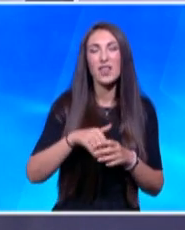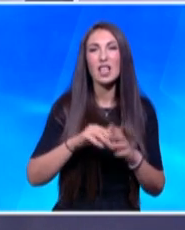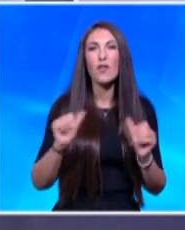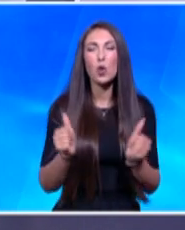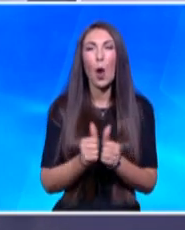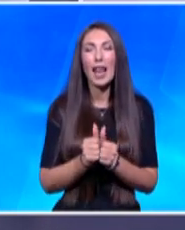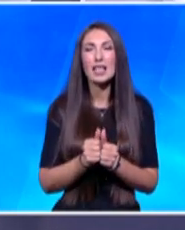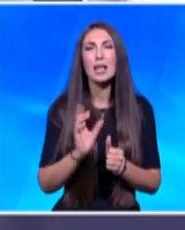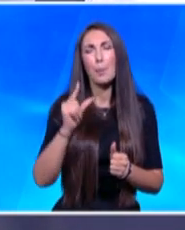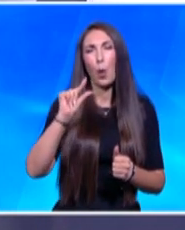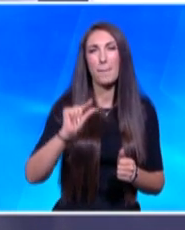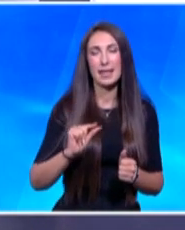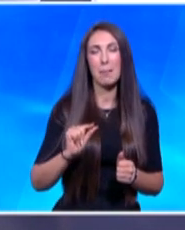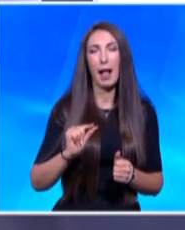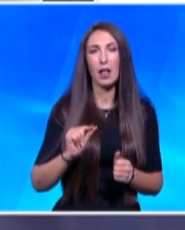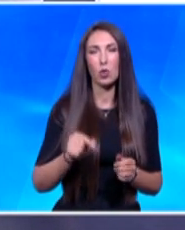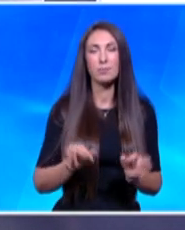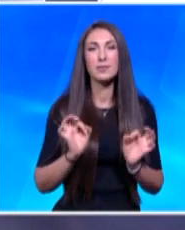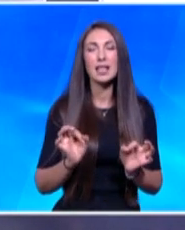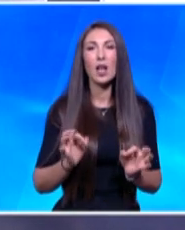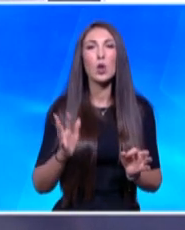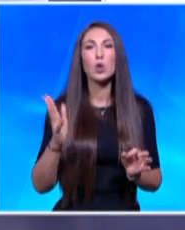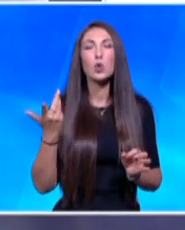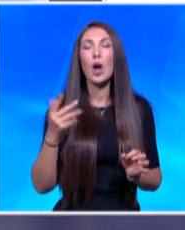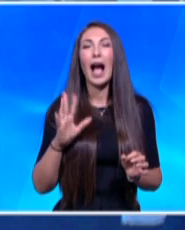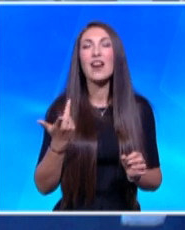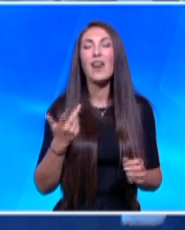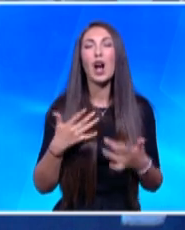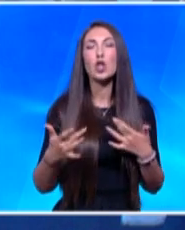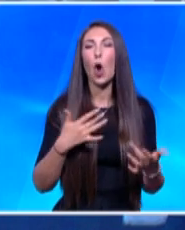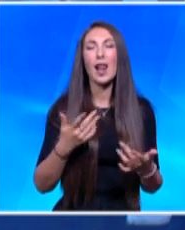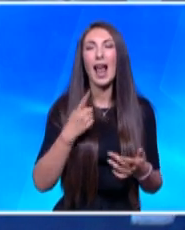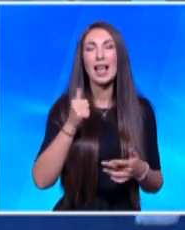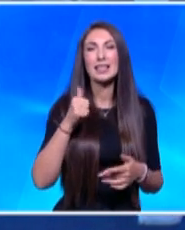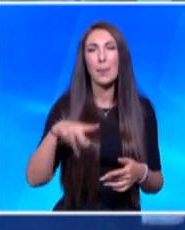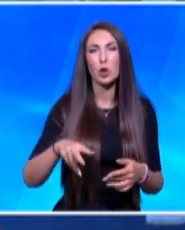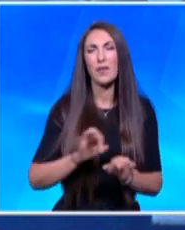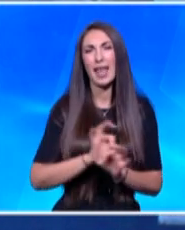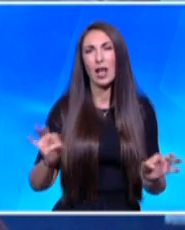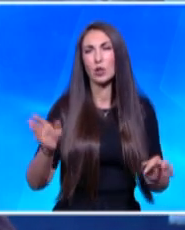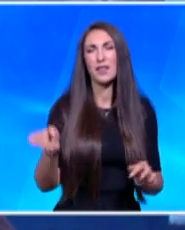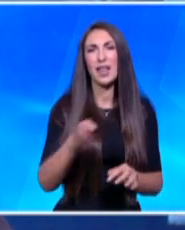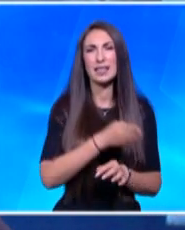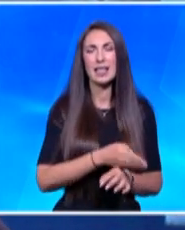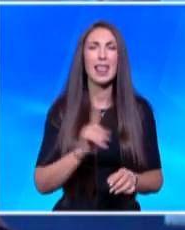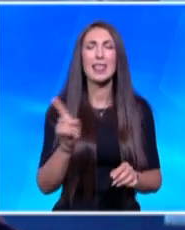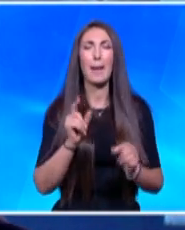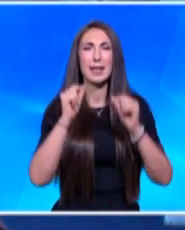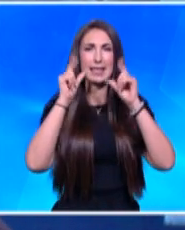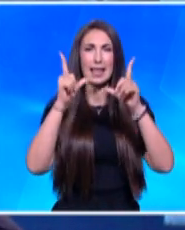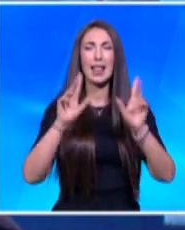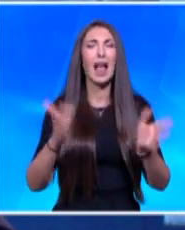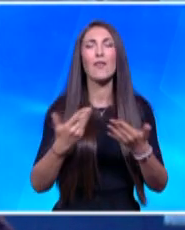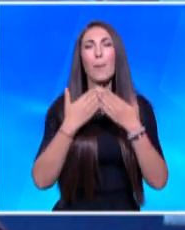доста по-минимално, тъй като каква е била посредническата роля на господин Петров е ясно и за двете страни. Те няма да бъдат изненадани в момента от това, което се